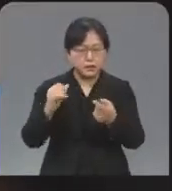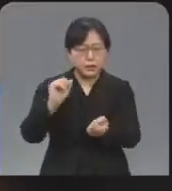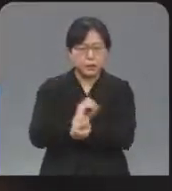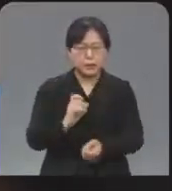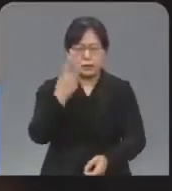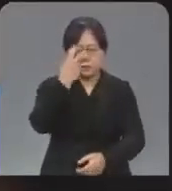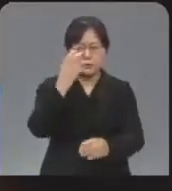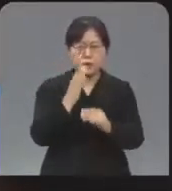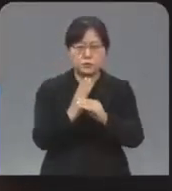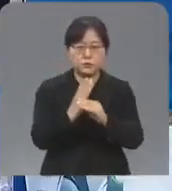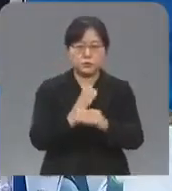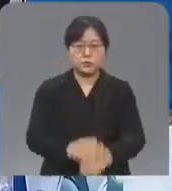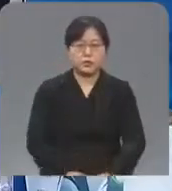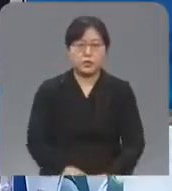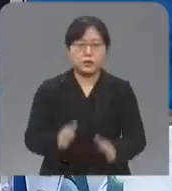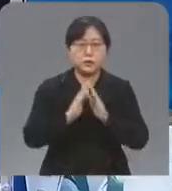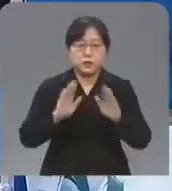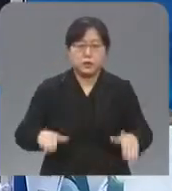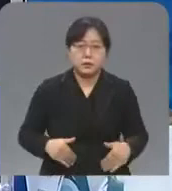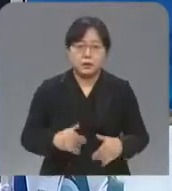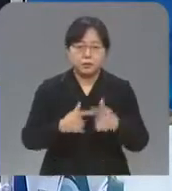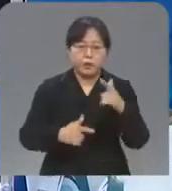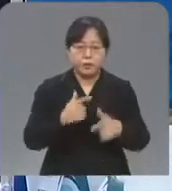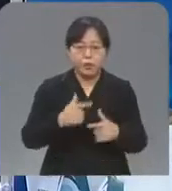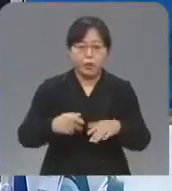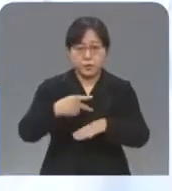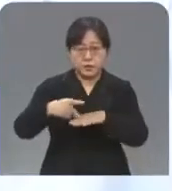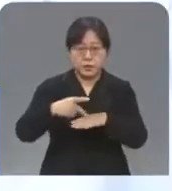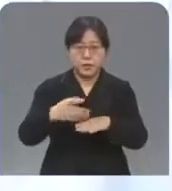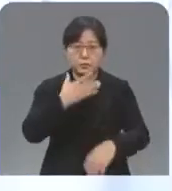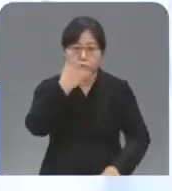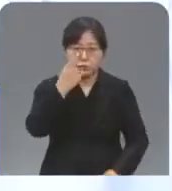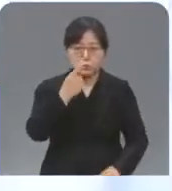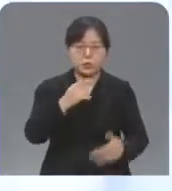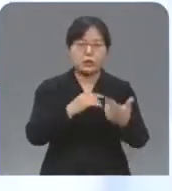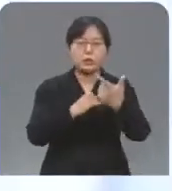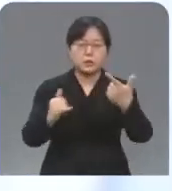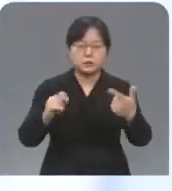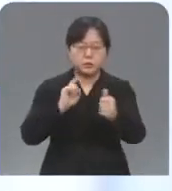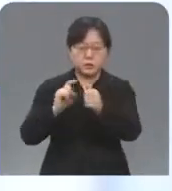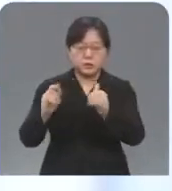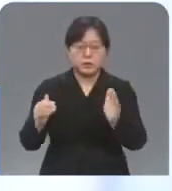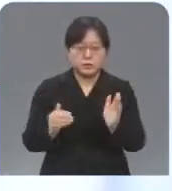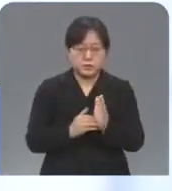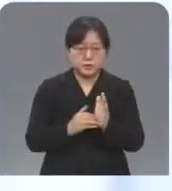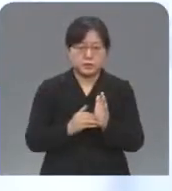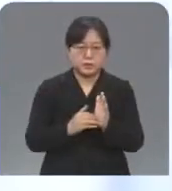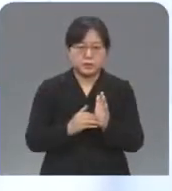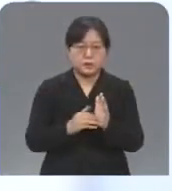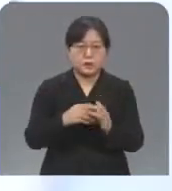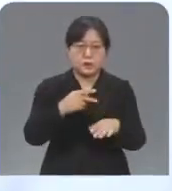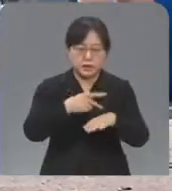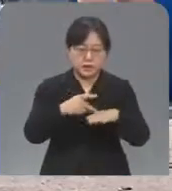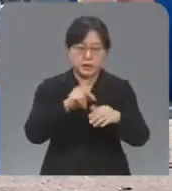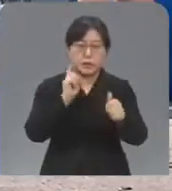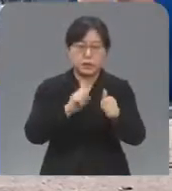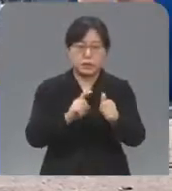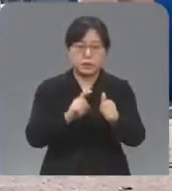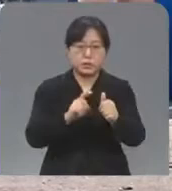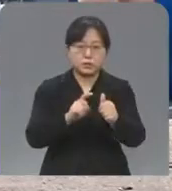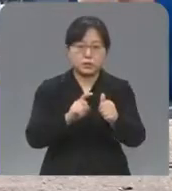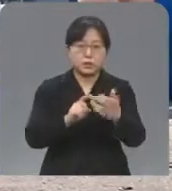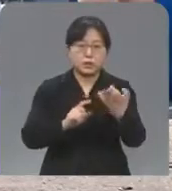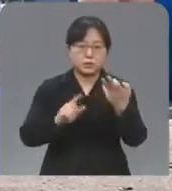조사하고 있습니다. 전남에서는 목포와 신안, 순천 등에서 6명의 확진자가 나왔는데 신안군 확진자의 경우